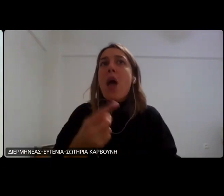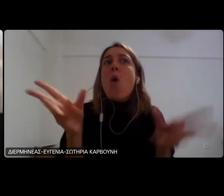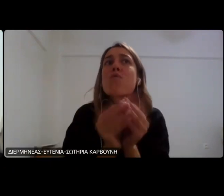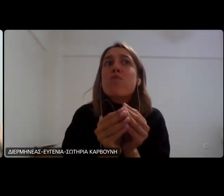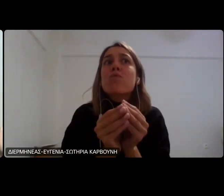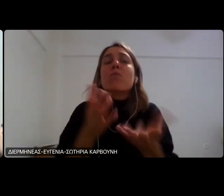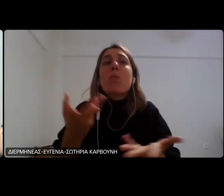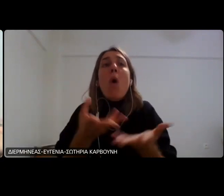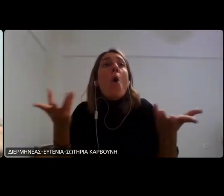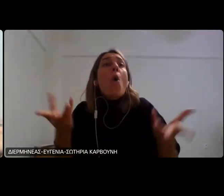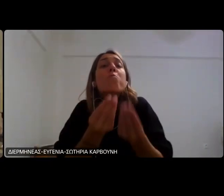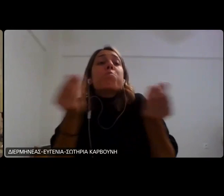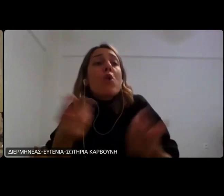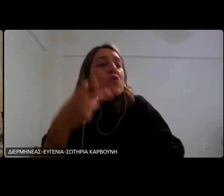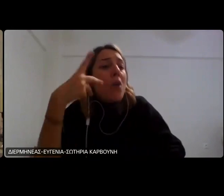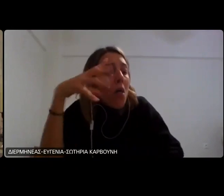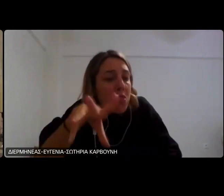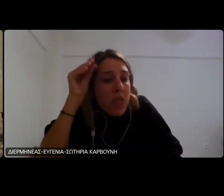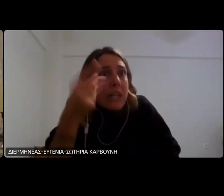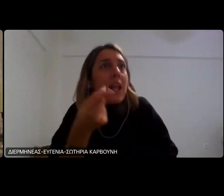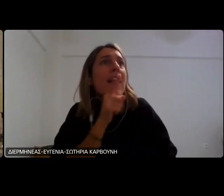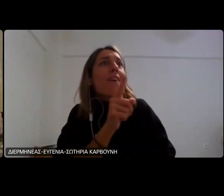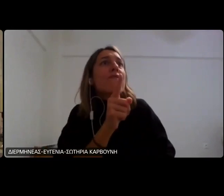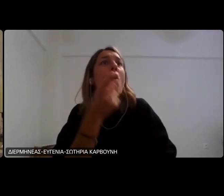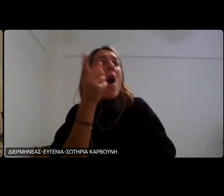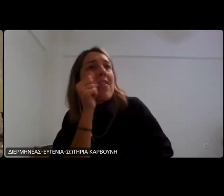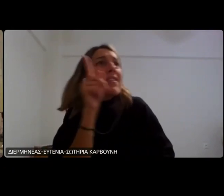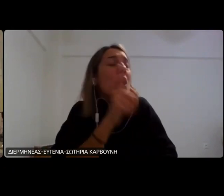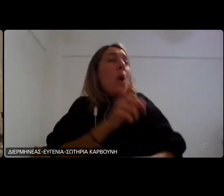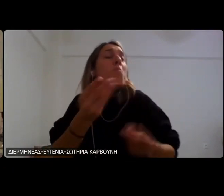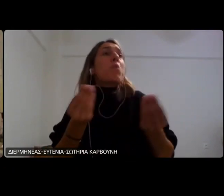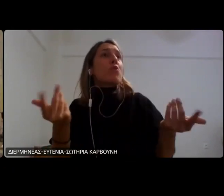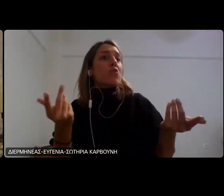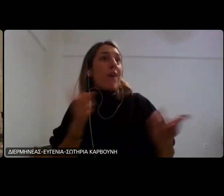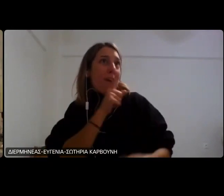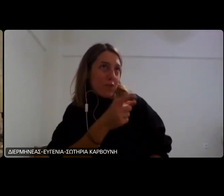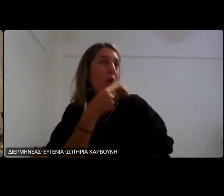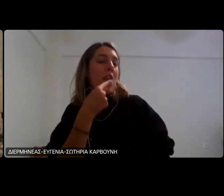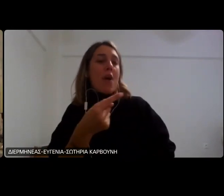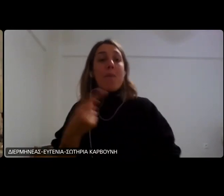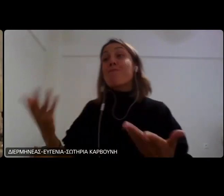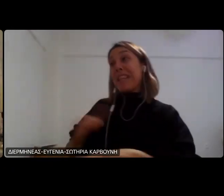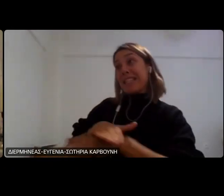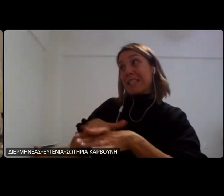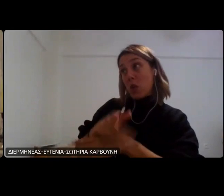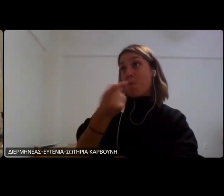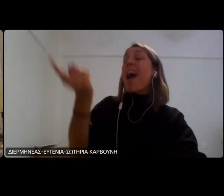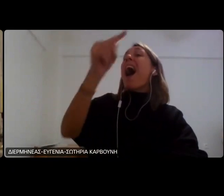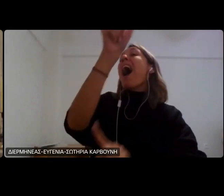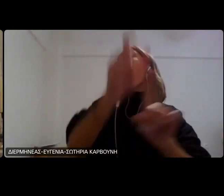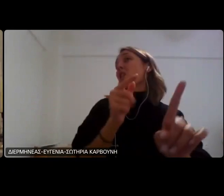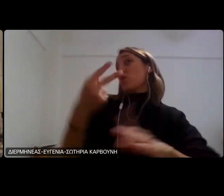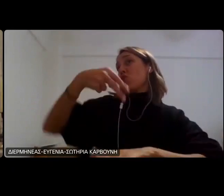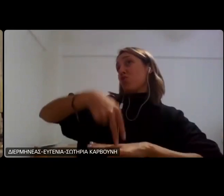υπάρχουν κάποιοι διαφορετικοί τρόποι, αλλά να έχω την πρόσβαση σε όλους αυτούς. Μπορούμε να δώσουμε τώρα το λόγο και σε κάποιους άλλους, στην